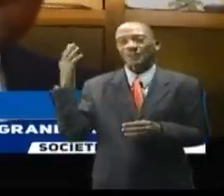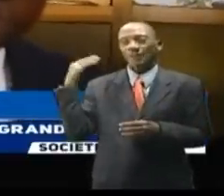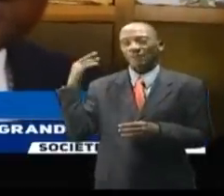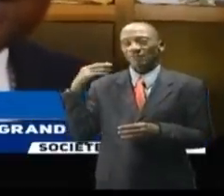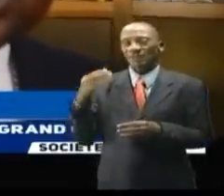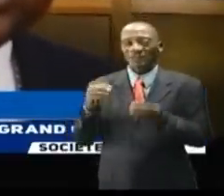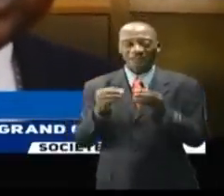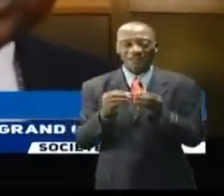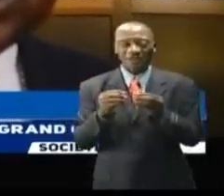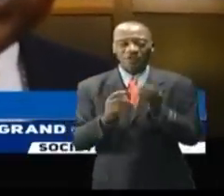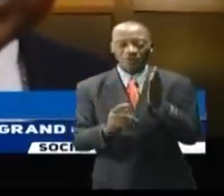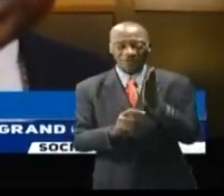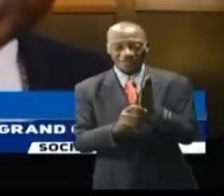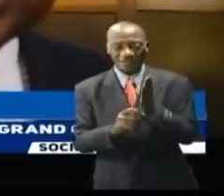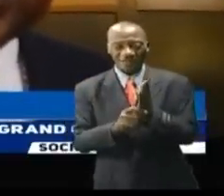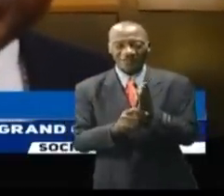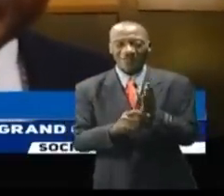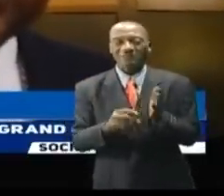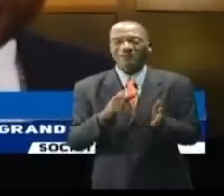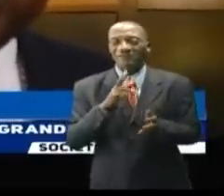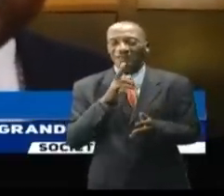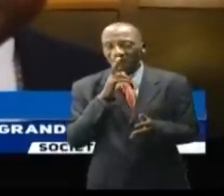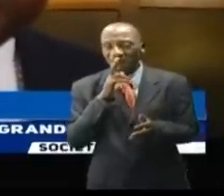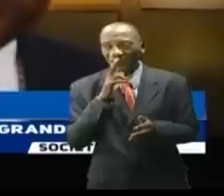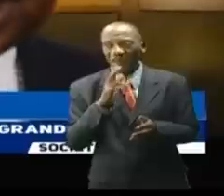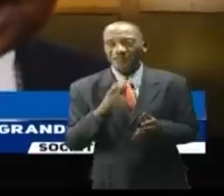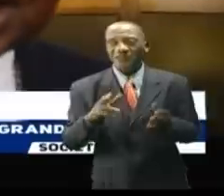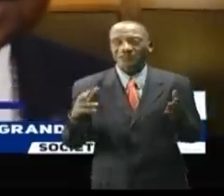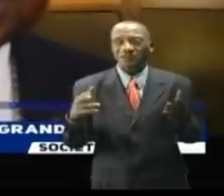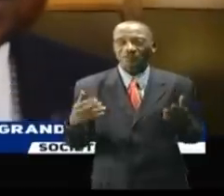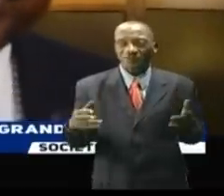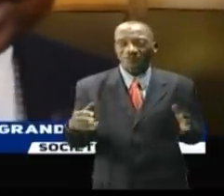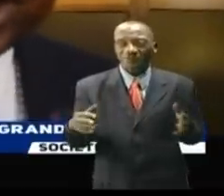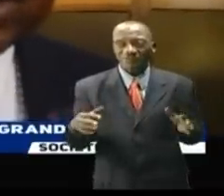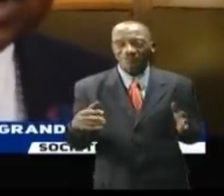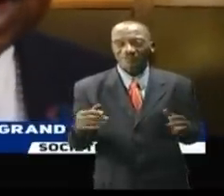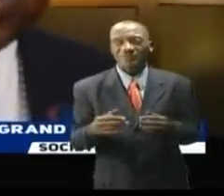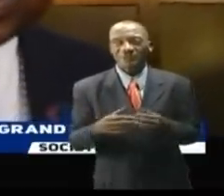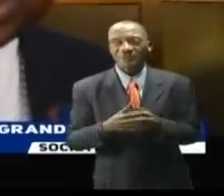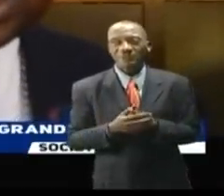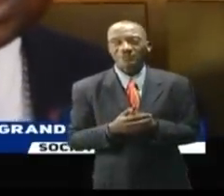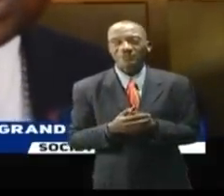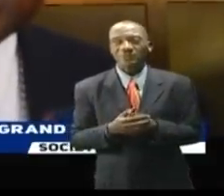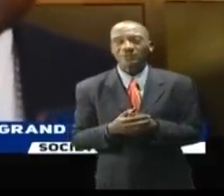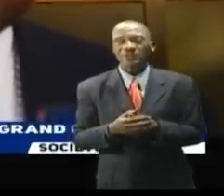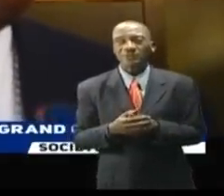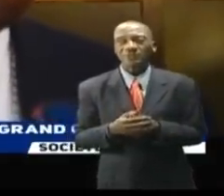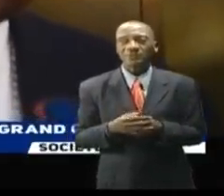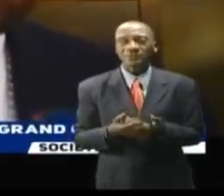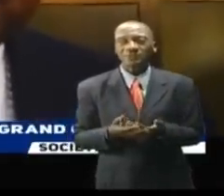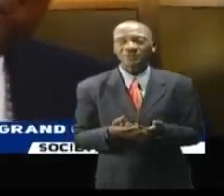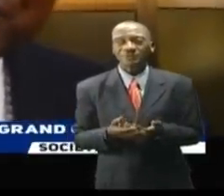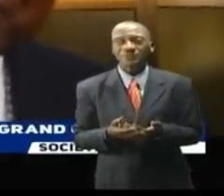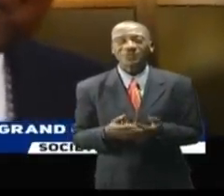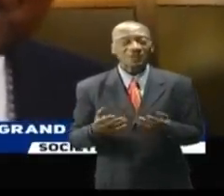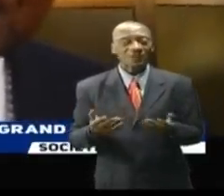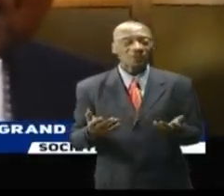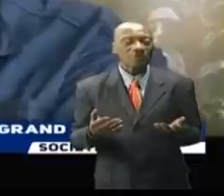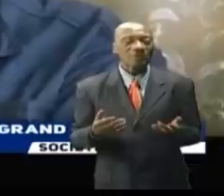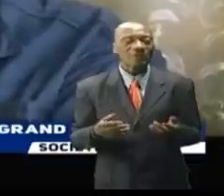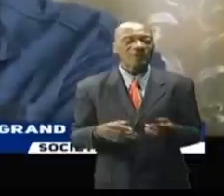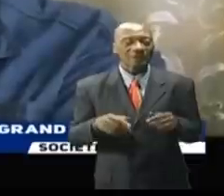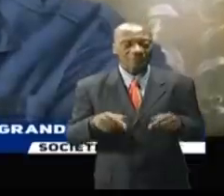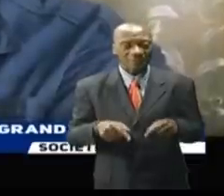Kisangani, du 10 au 13 octobre, voilà que cette deuxième rencontre, la rencontre des restitutions